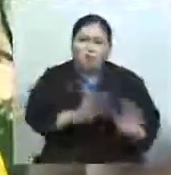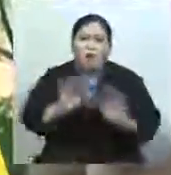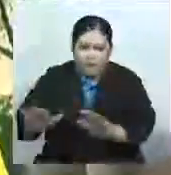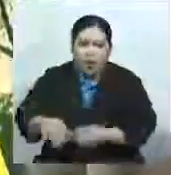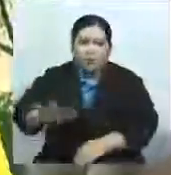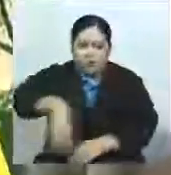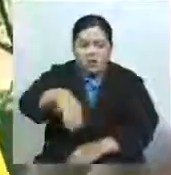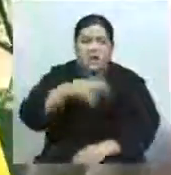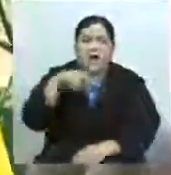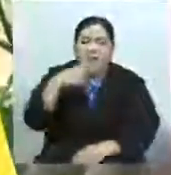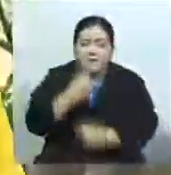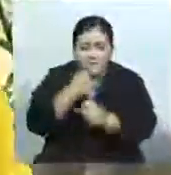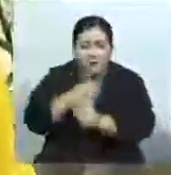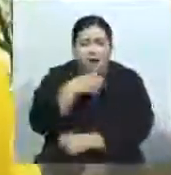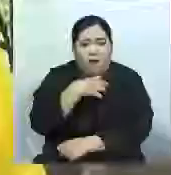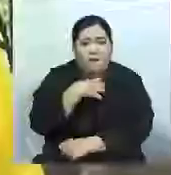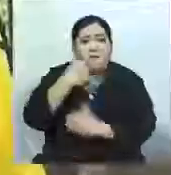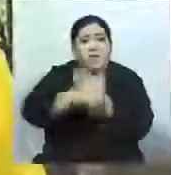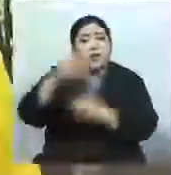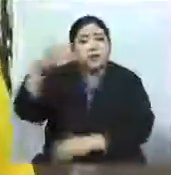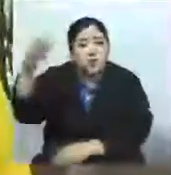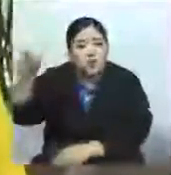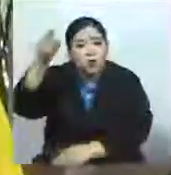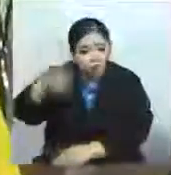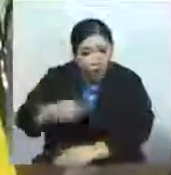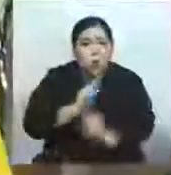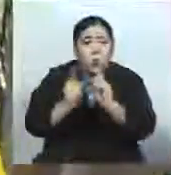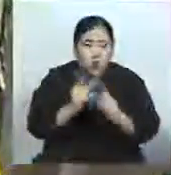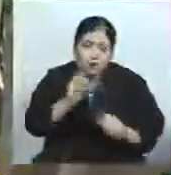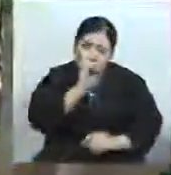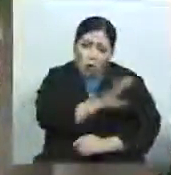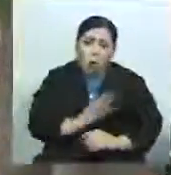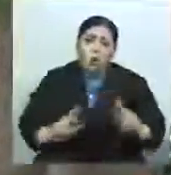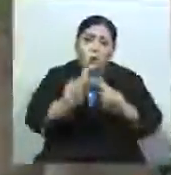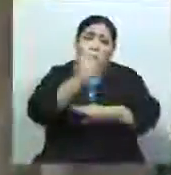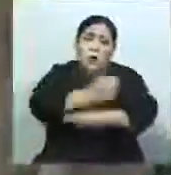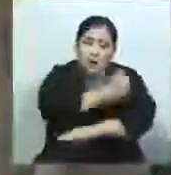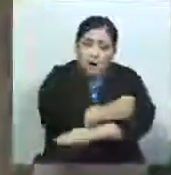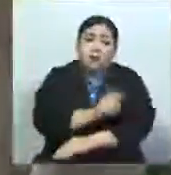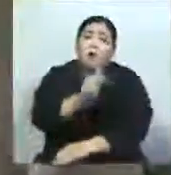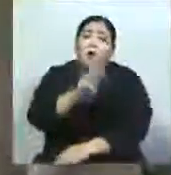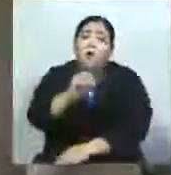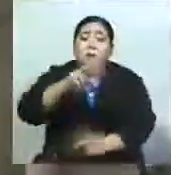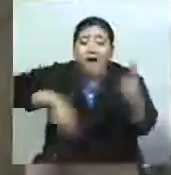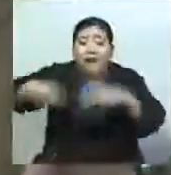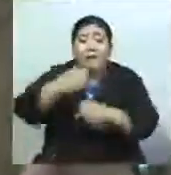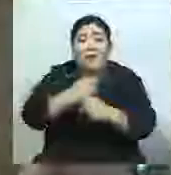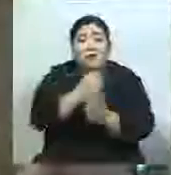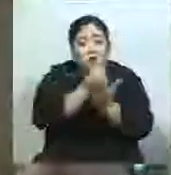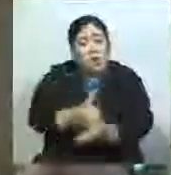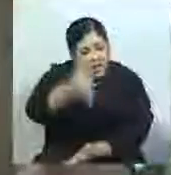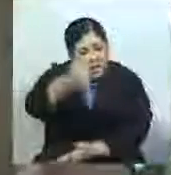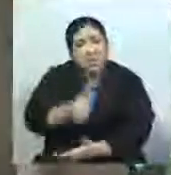ทางผู้คนหางานอย่าไปทำงานต่างประเทศควรจะมาแจ้งกรมการจัดงานหรือไปกับกรมการจัดงานจะดีที่สุดครับ